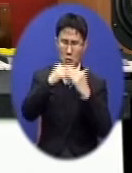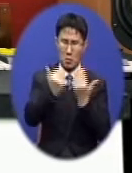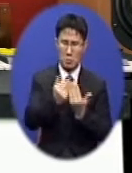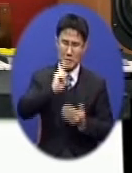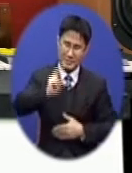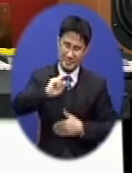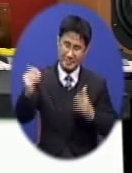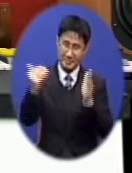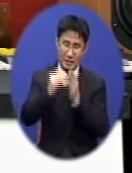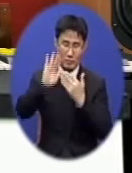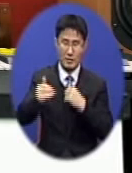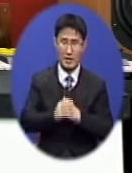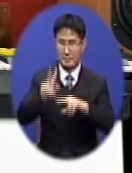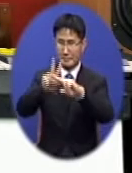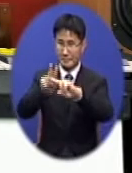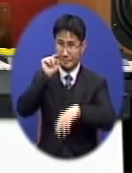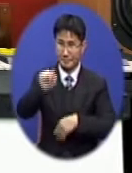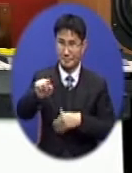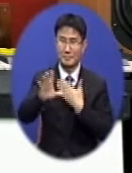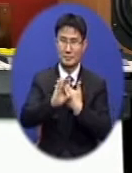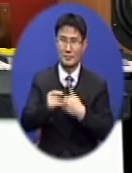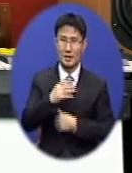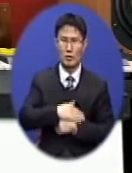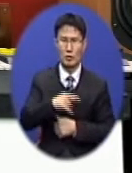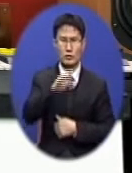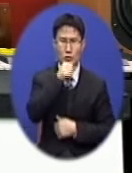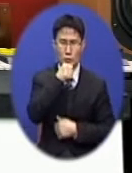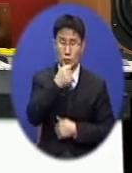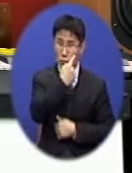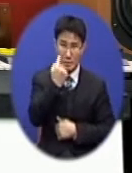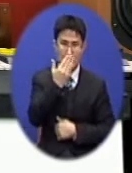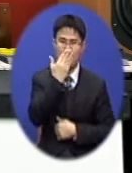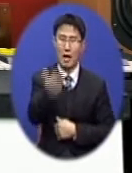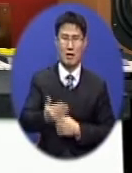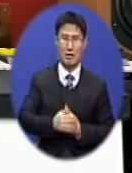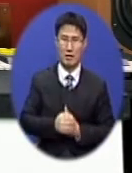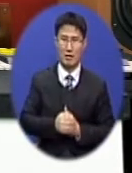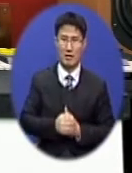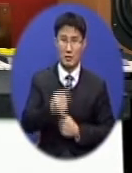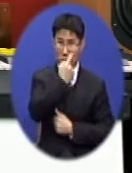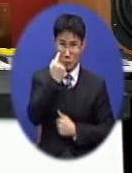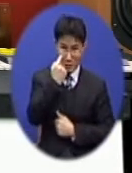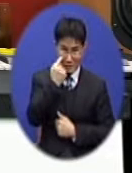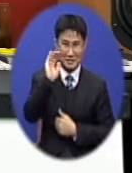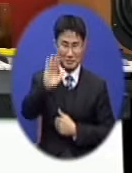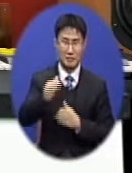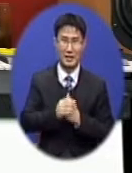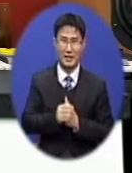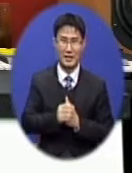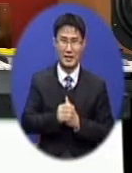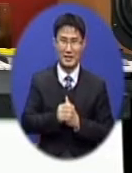난 다음에 우물정자를 누르시면 본인이 노래 부른 점수가 나옵니다. 네. 점수 확인하신 후에